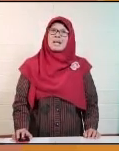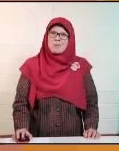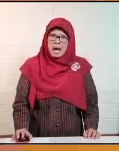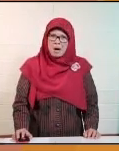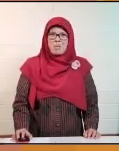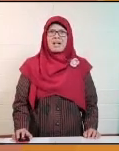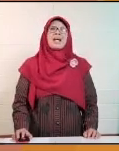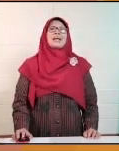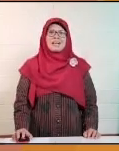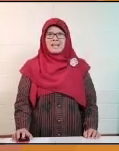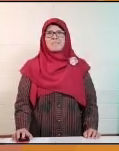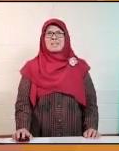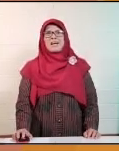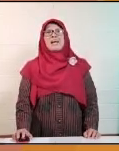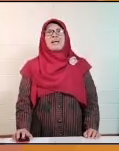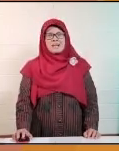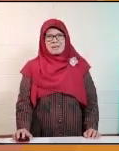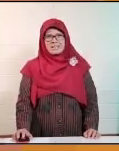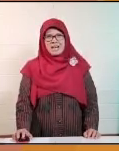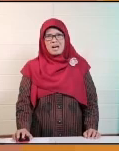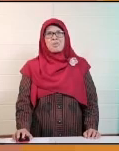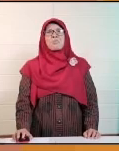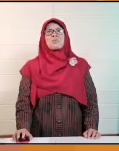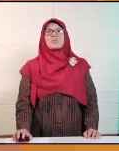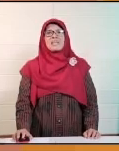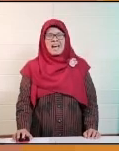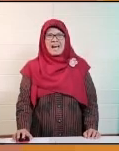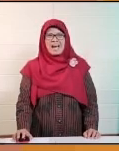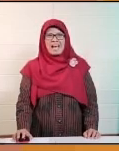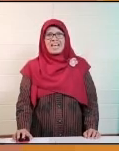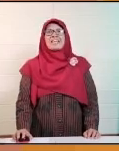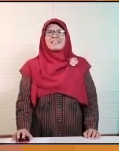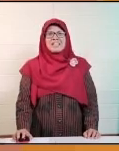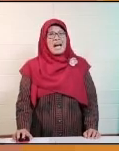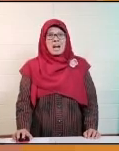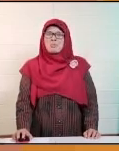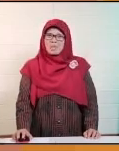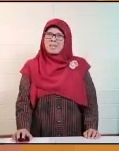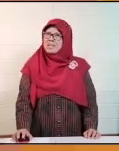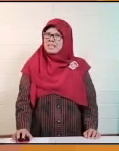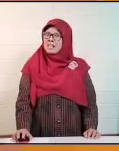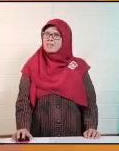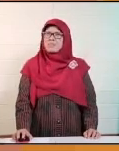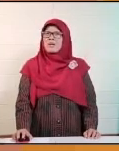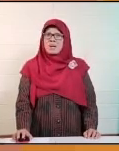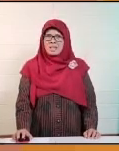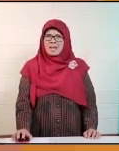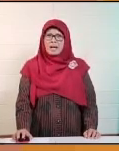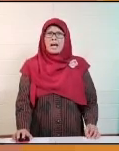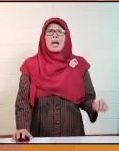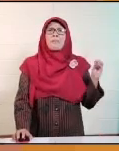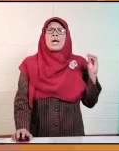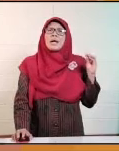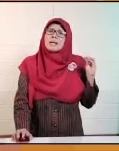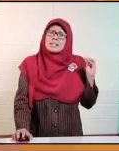lebih awal daripada remaja putra jadi anak putri biasanya lebih cepat dewasa